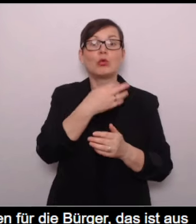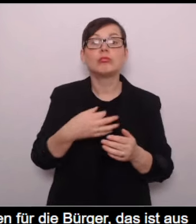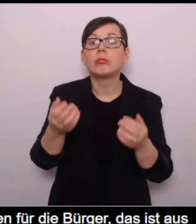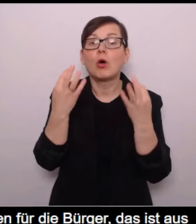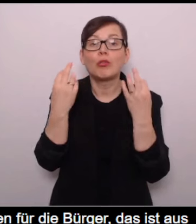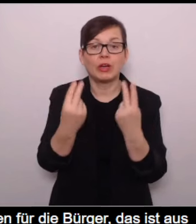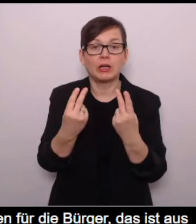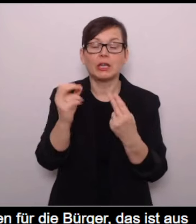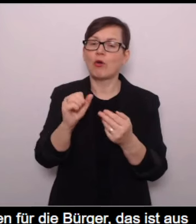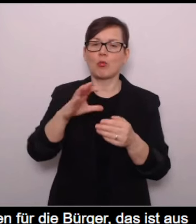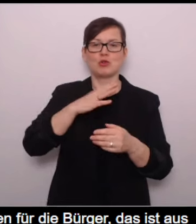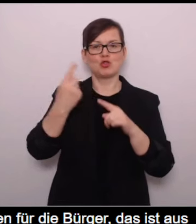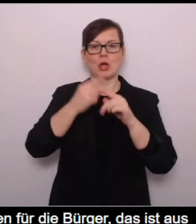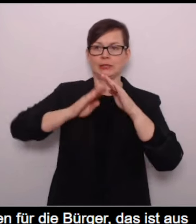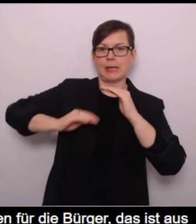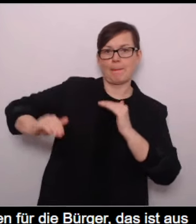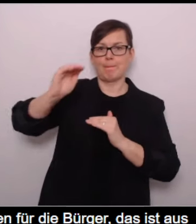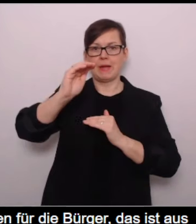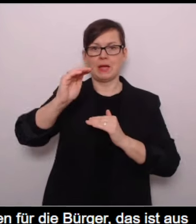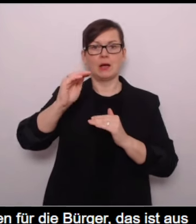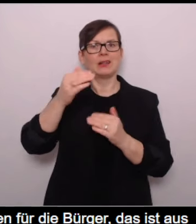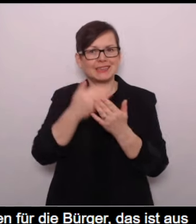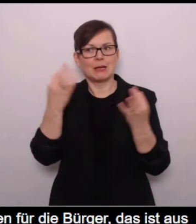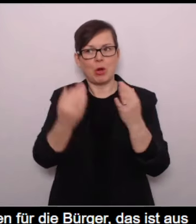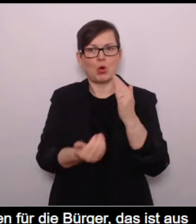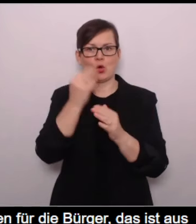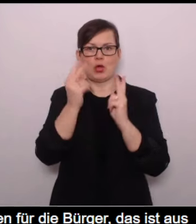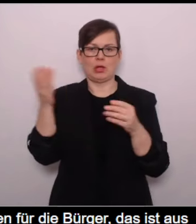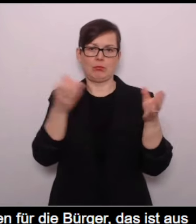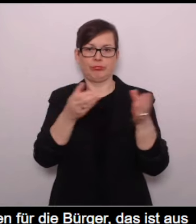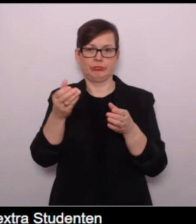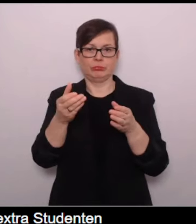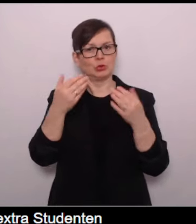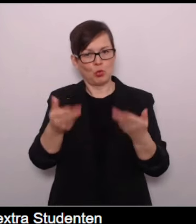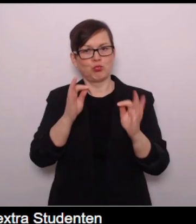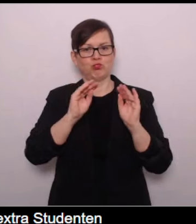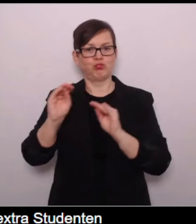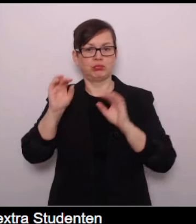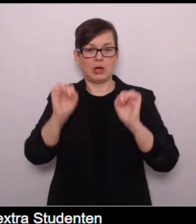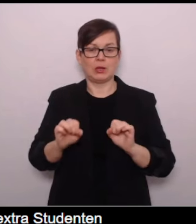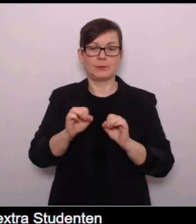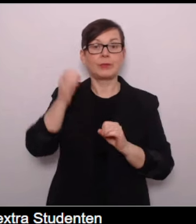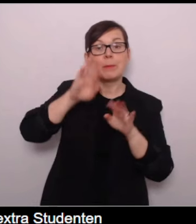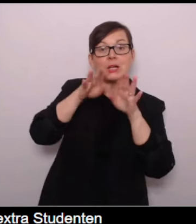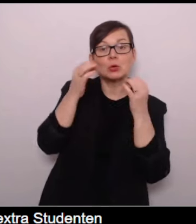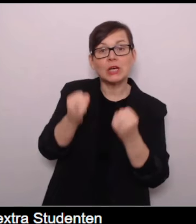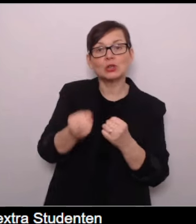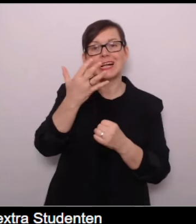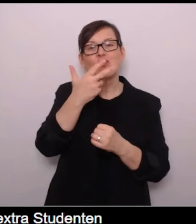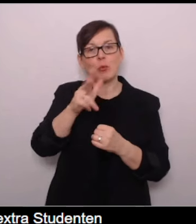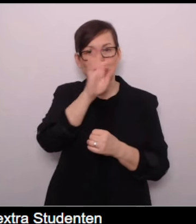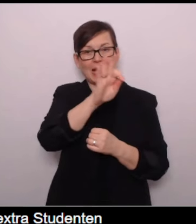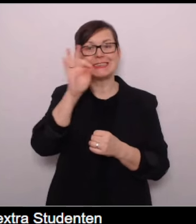Lehrerinnen und Lehrerstellen. Das ist uns deswegen auch wichtig, weil die Schülerzahlen steigen und damit auch wichtig ist, dass wir die Unterrichtsversorgung abdecken können.